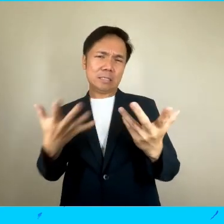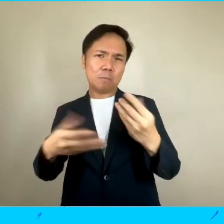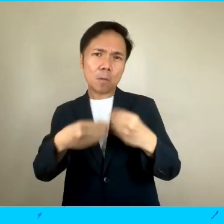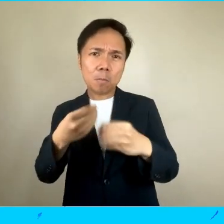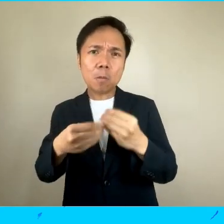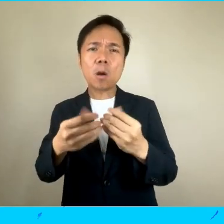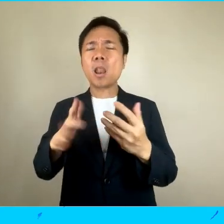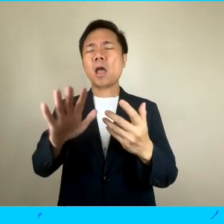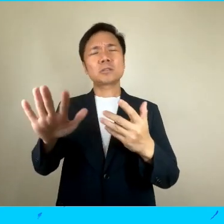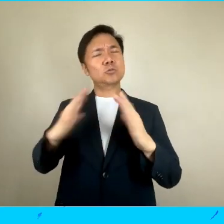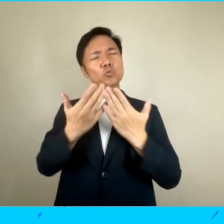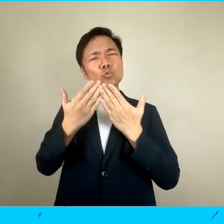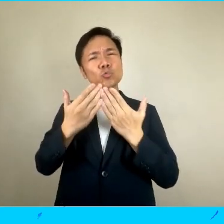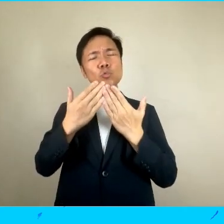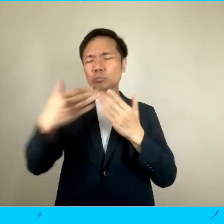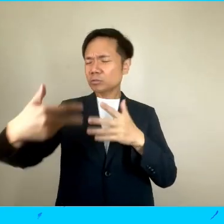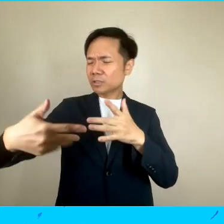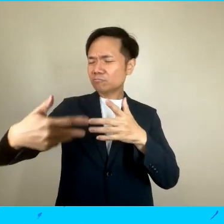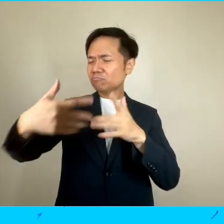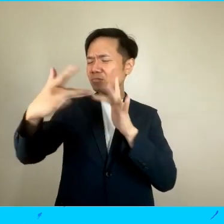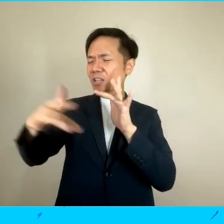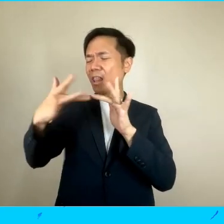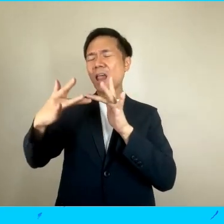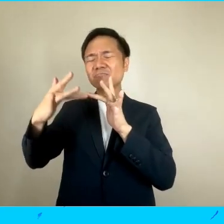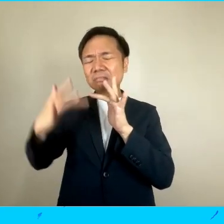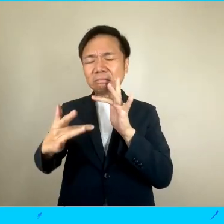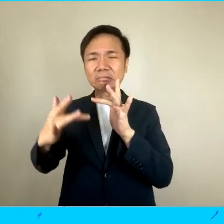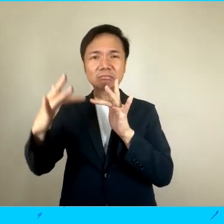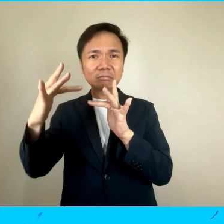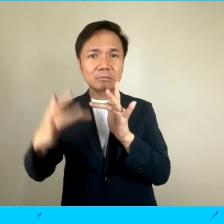on a dû faire les études de façon